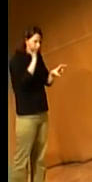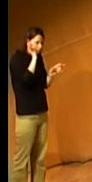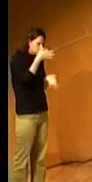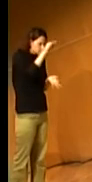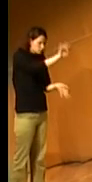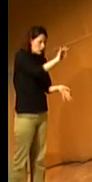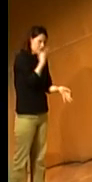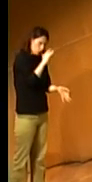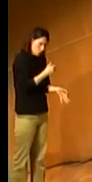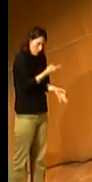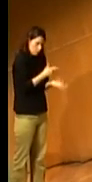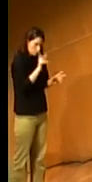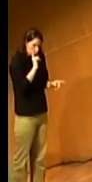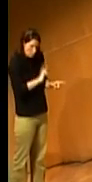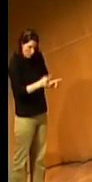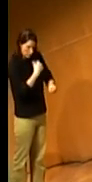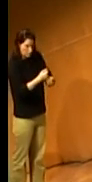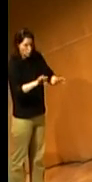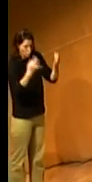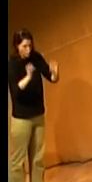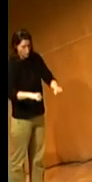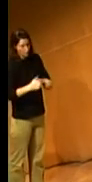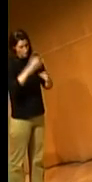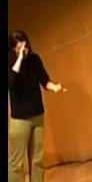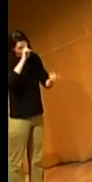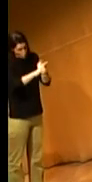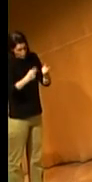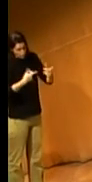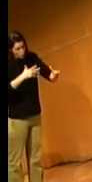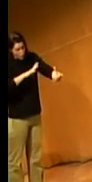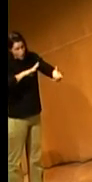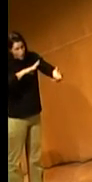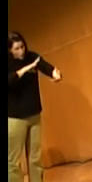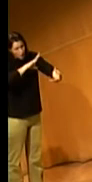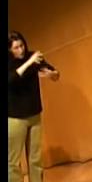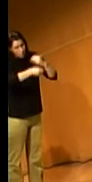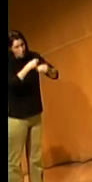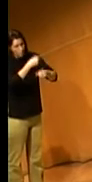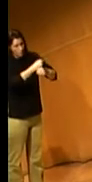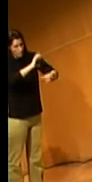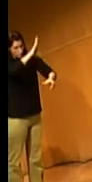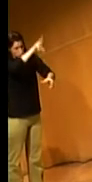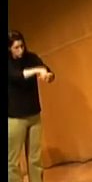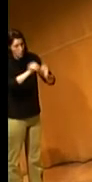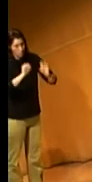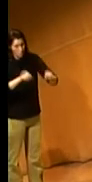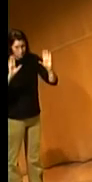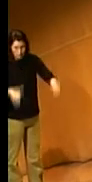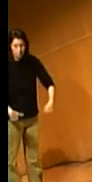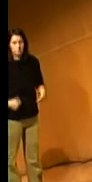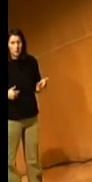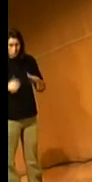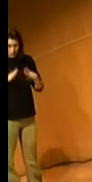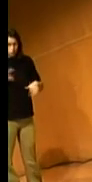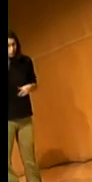tout au long de la vie. Enfin, c'est le principe aussi de la formation. Voilà. Donc on est dans cette logique. Et moi je l'ai vu,